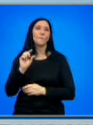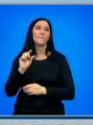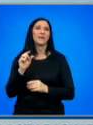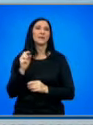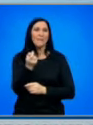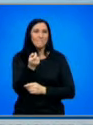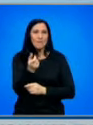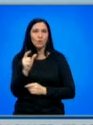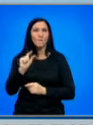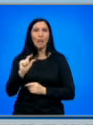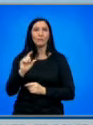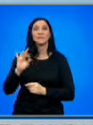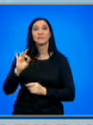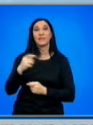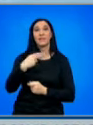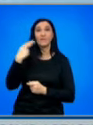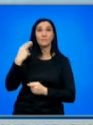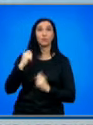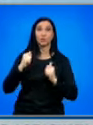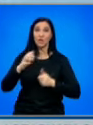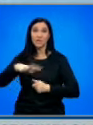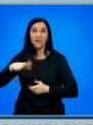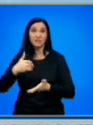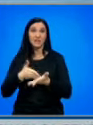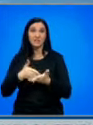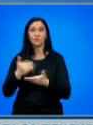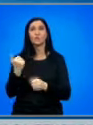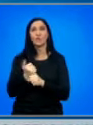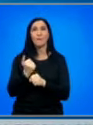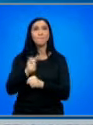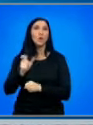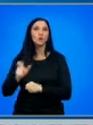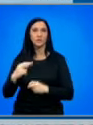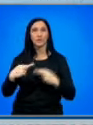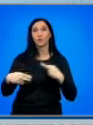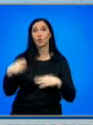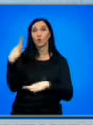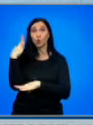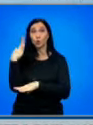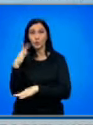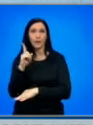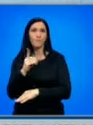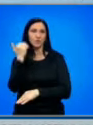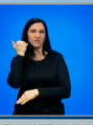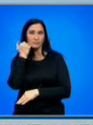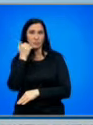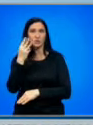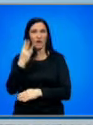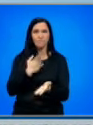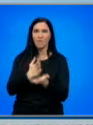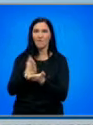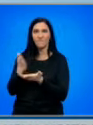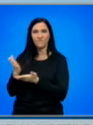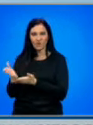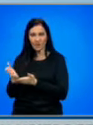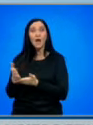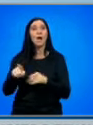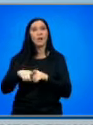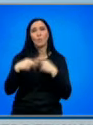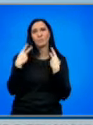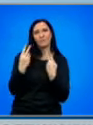фирми в туристическия сектор в зависимост от техния персонал. Ресторантьори и хотелиери могат да се възползват от три вида продукта, като е